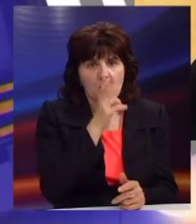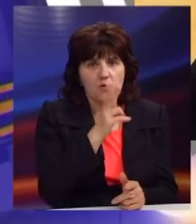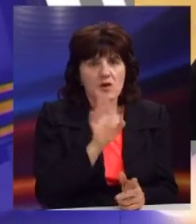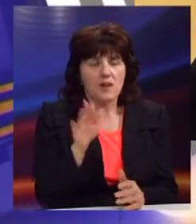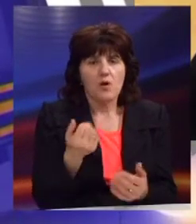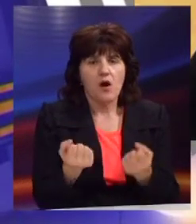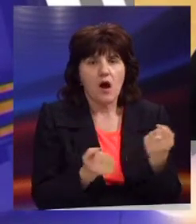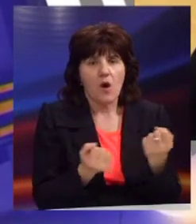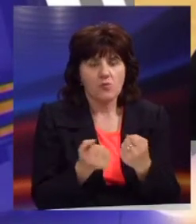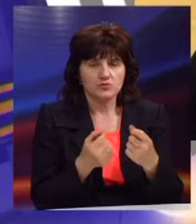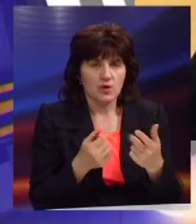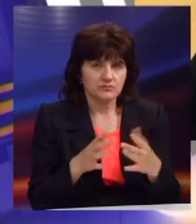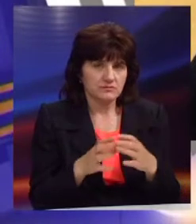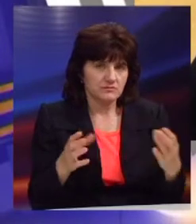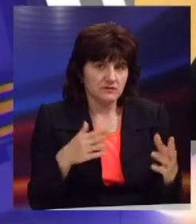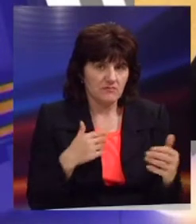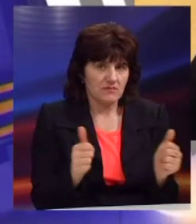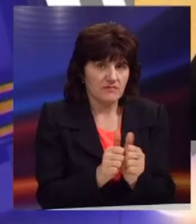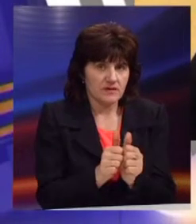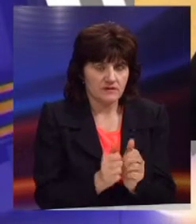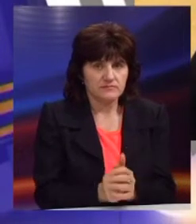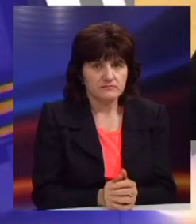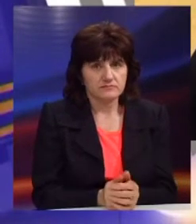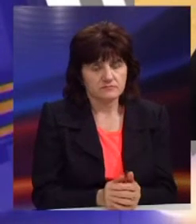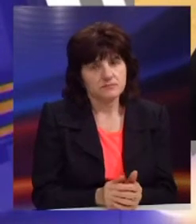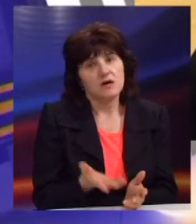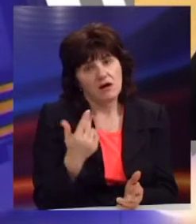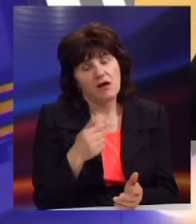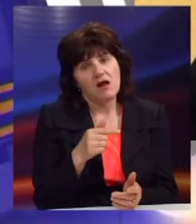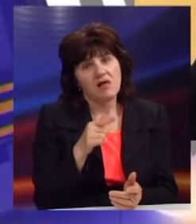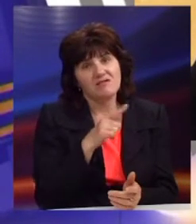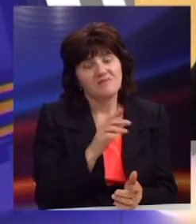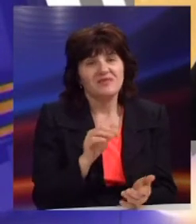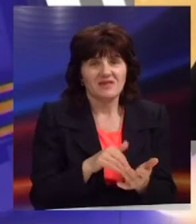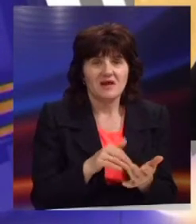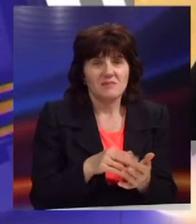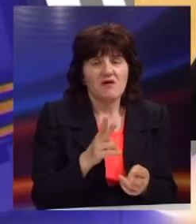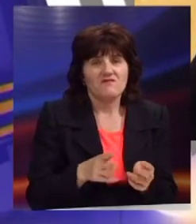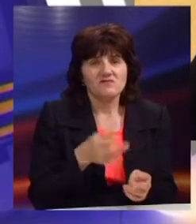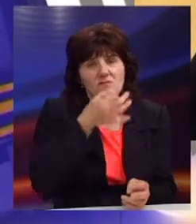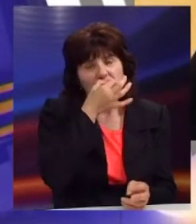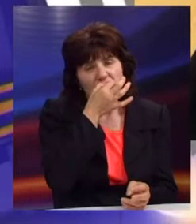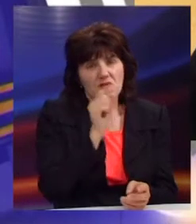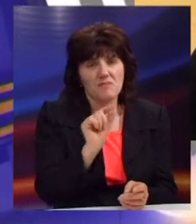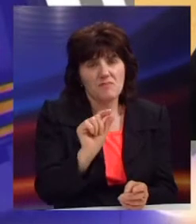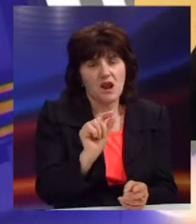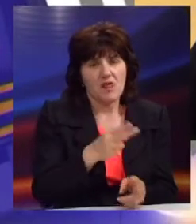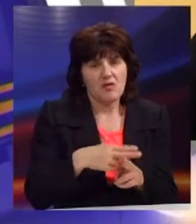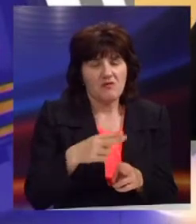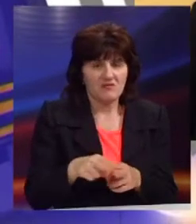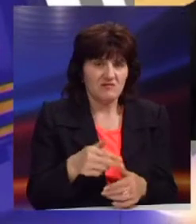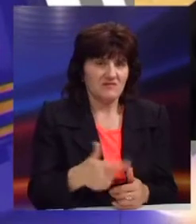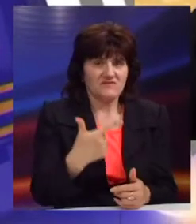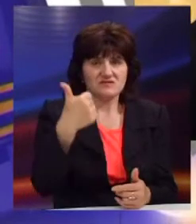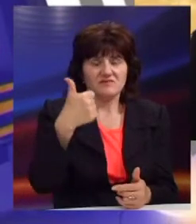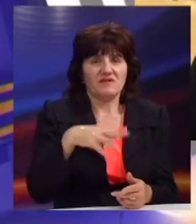uvjete nego autobus, u svakom slučaju. Da. Ali bolje, samo da je malo higijene, malo. To je